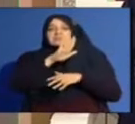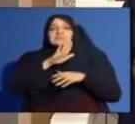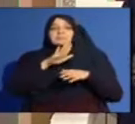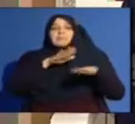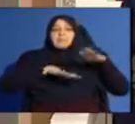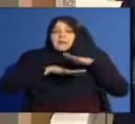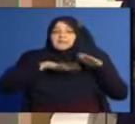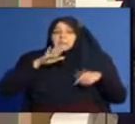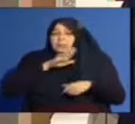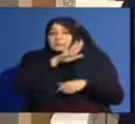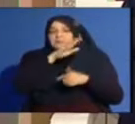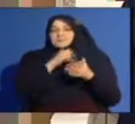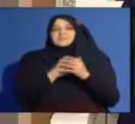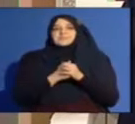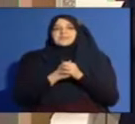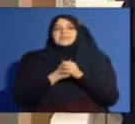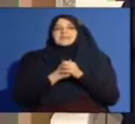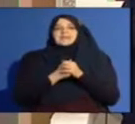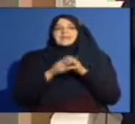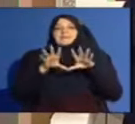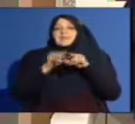الأسرة المسلمة